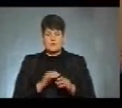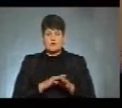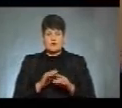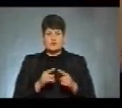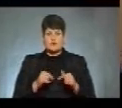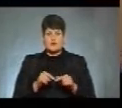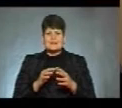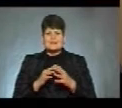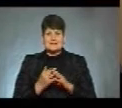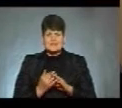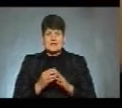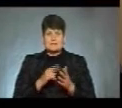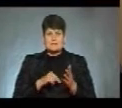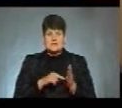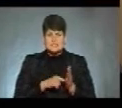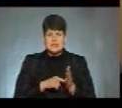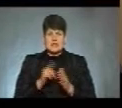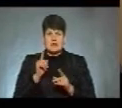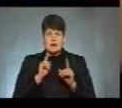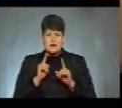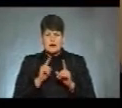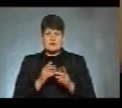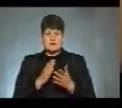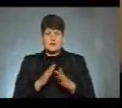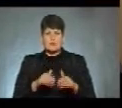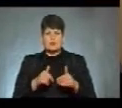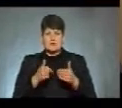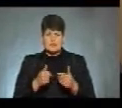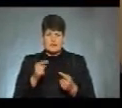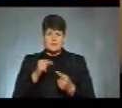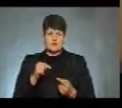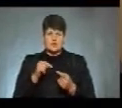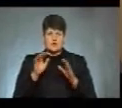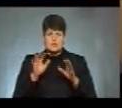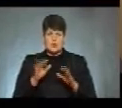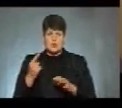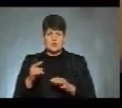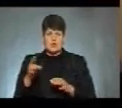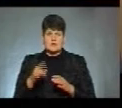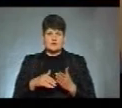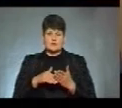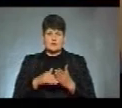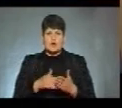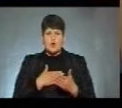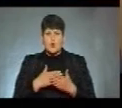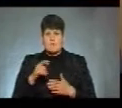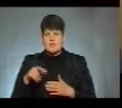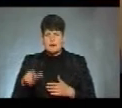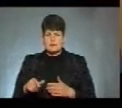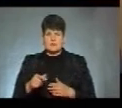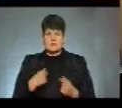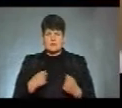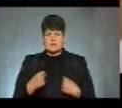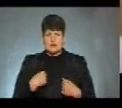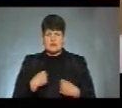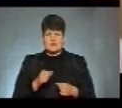органів сільських, селищних, міських рад належить подання відповідно до законодавства одноразової допомоги громадянам, які постраждали від